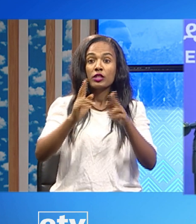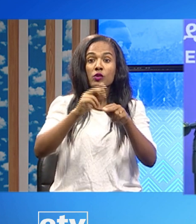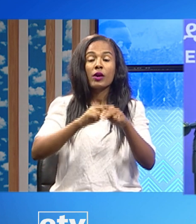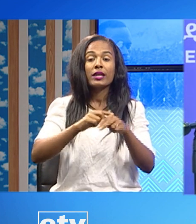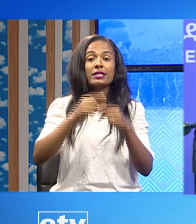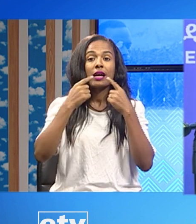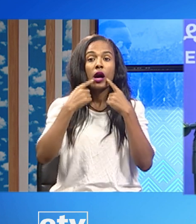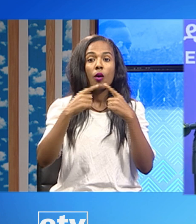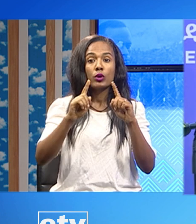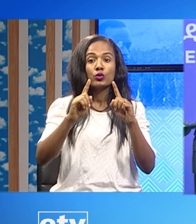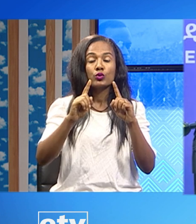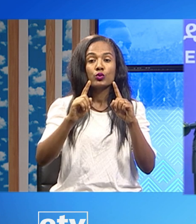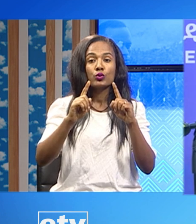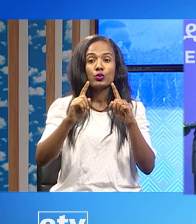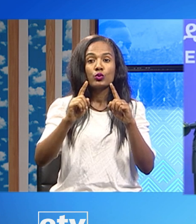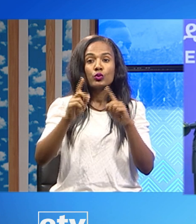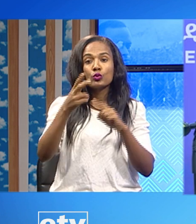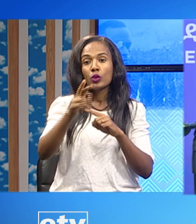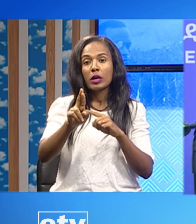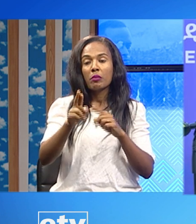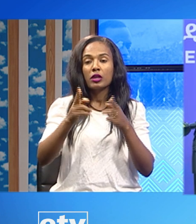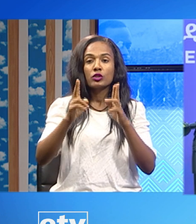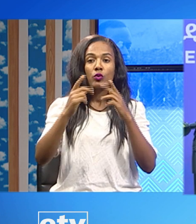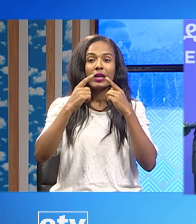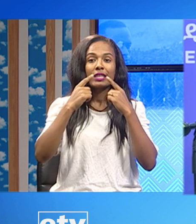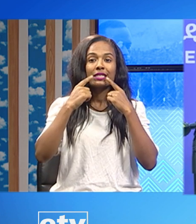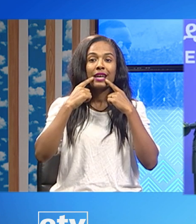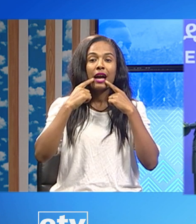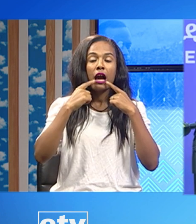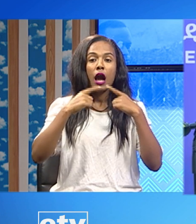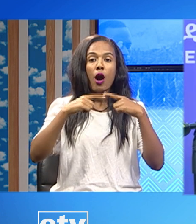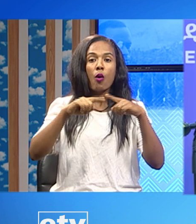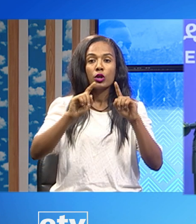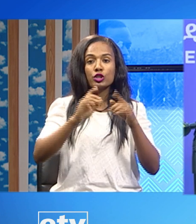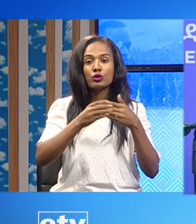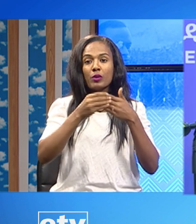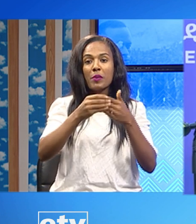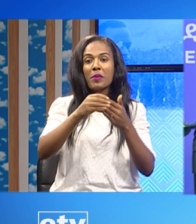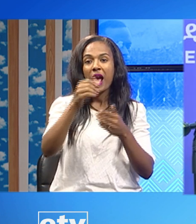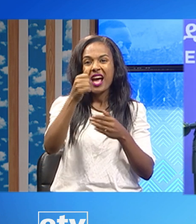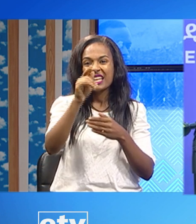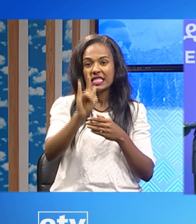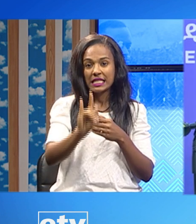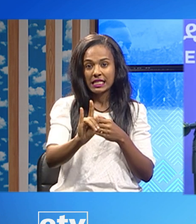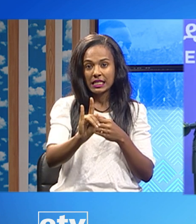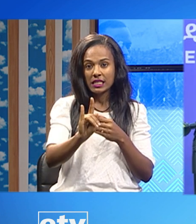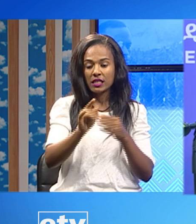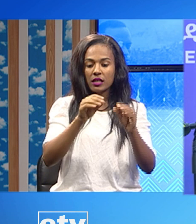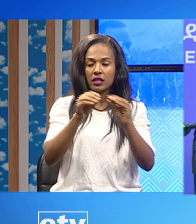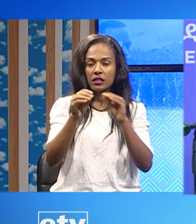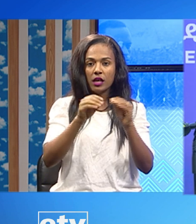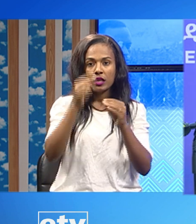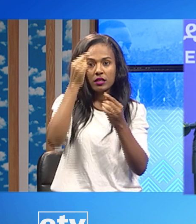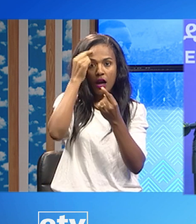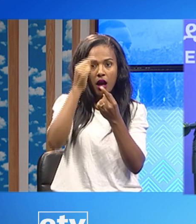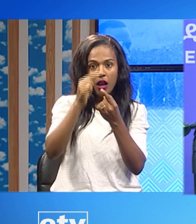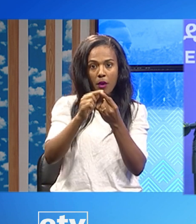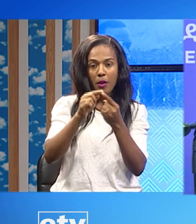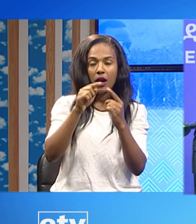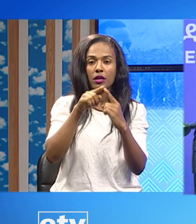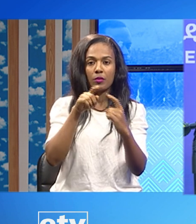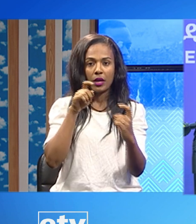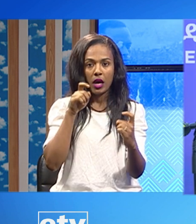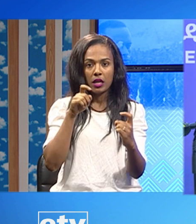ጊዜ አዋጁን ወይም የአስቸኳይ ጊዜ አዋጅ መምሪያ እዙን እንቅስቃሴና ዓላማ